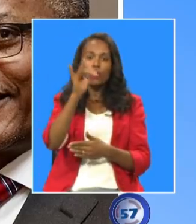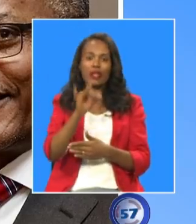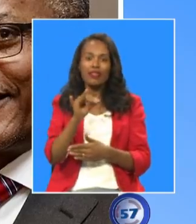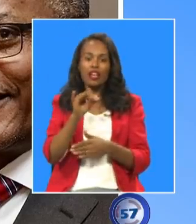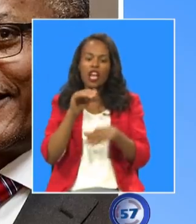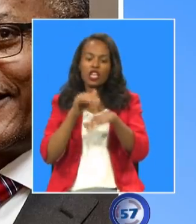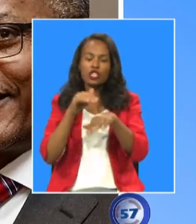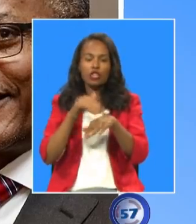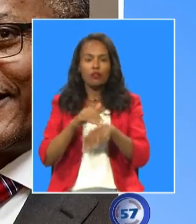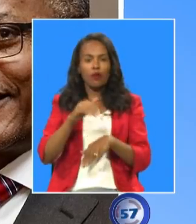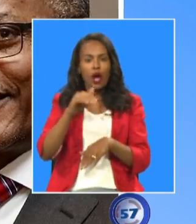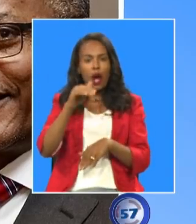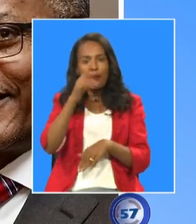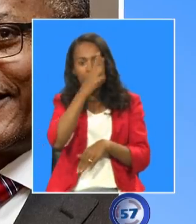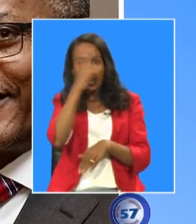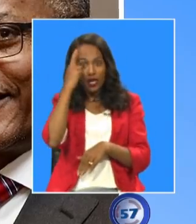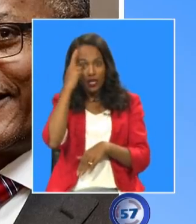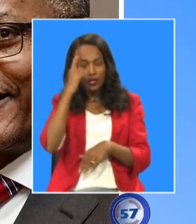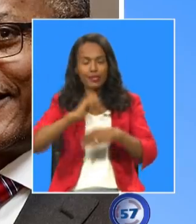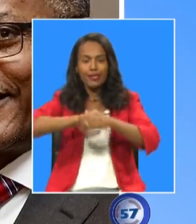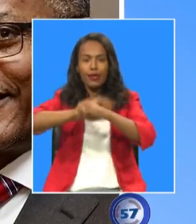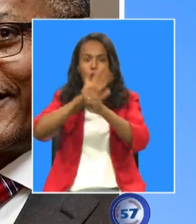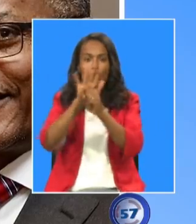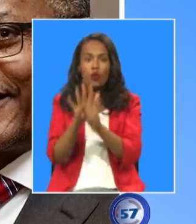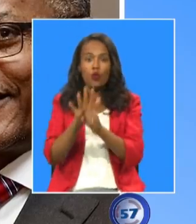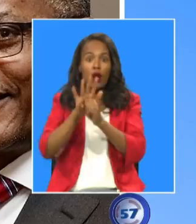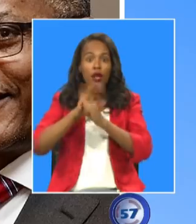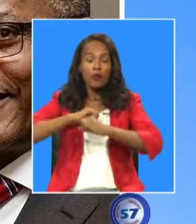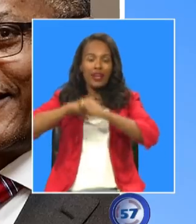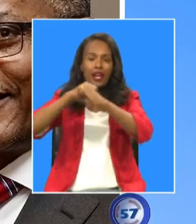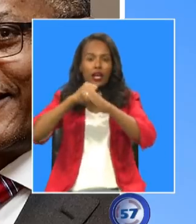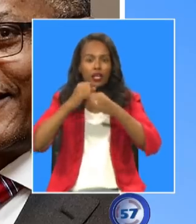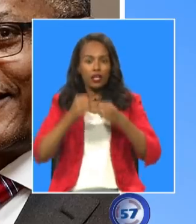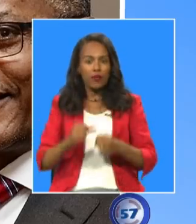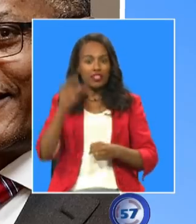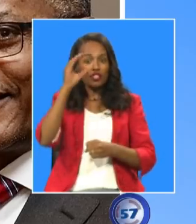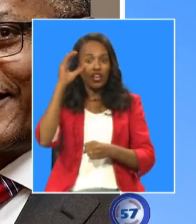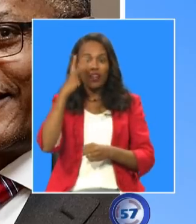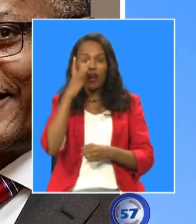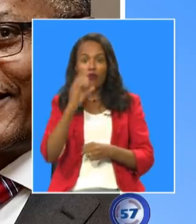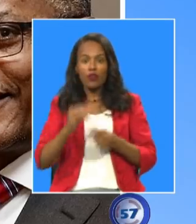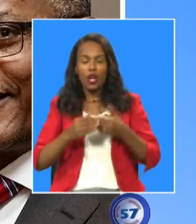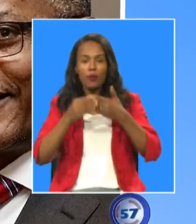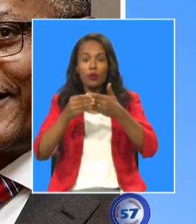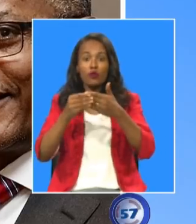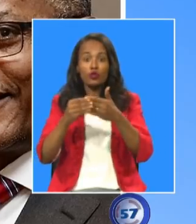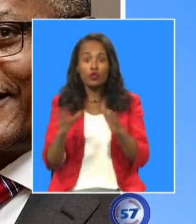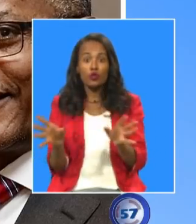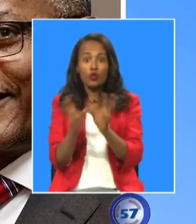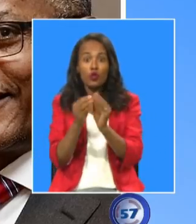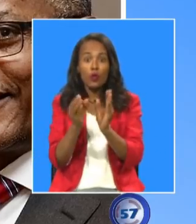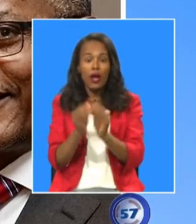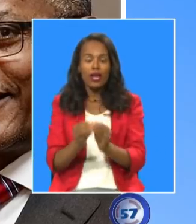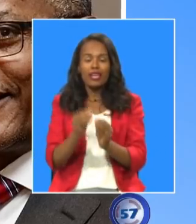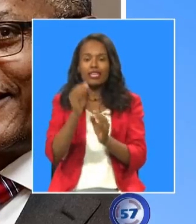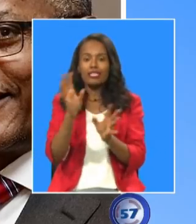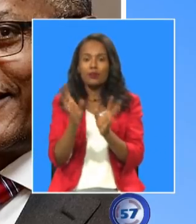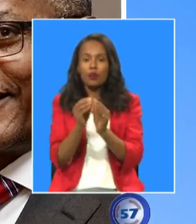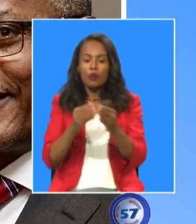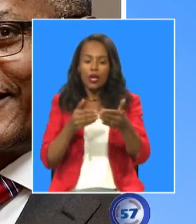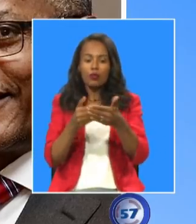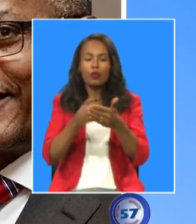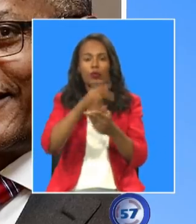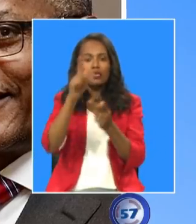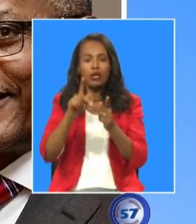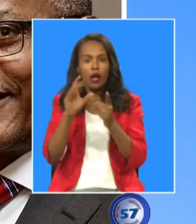ኢኒሼቲቭ አማካኝነት የኮቪድ-19 ወረርሽኝን ለመግታት የሚያስችል የቻይና አፍሪካ የመሪዎች ጉባኤንና የሚኒስትሮች ቨርቹዋል ኮንፈረንስን በቅርቡ በተሳካ